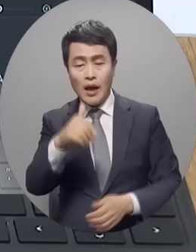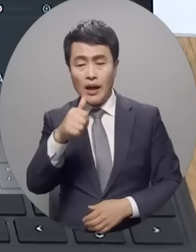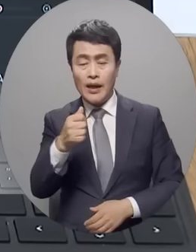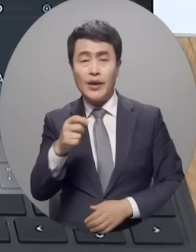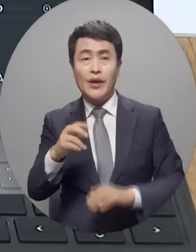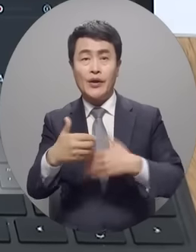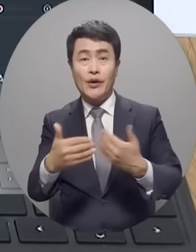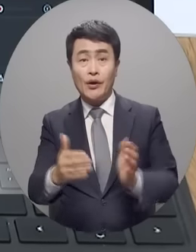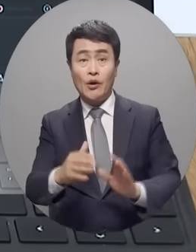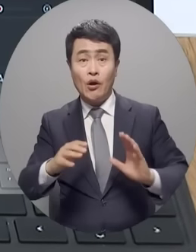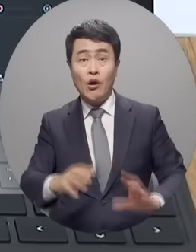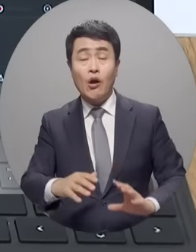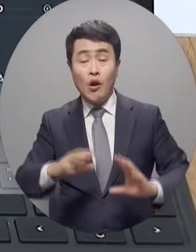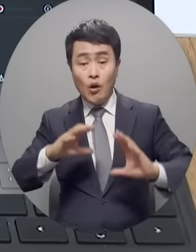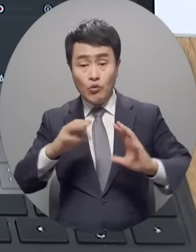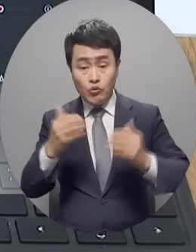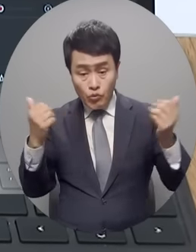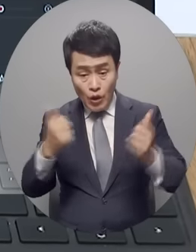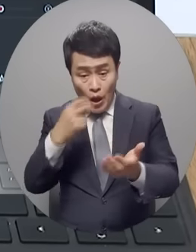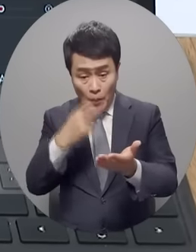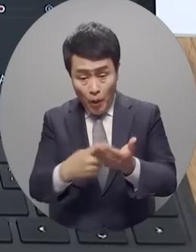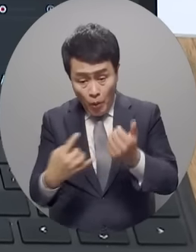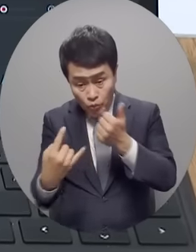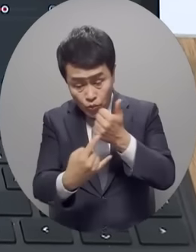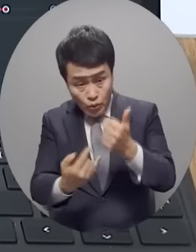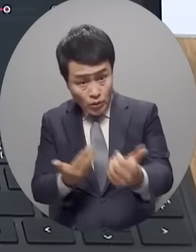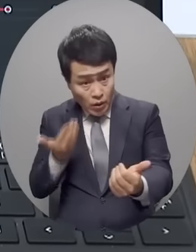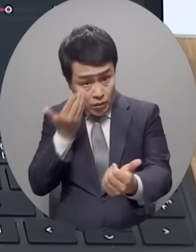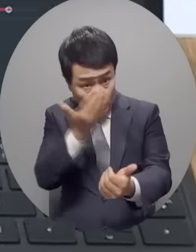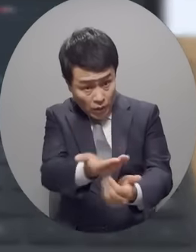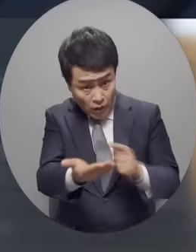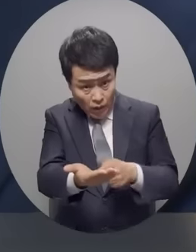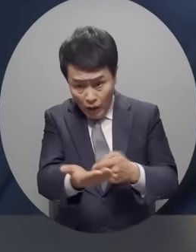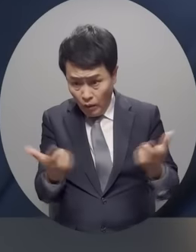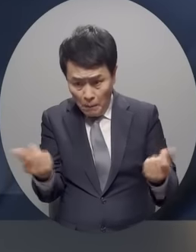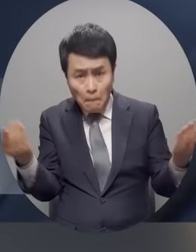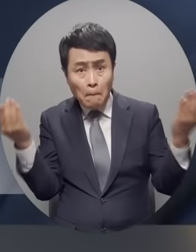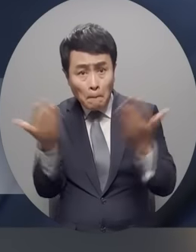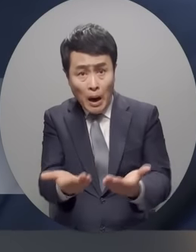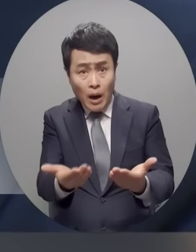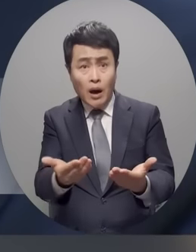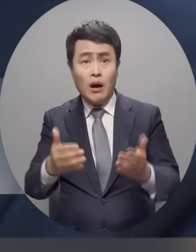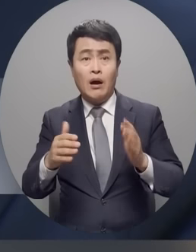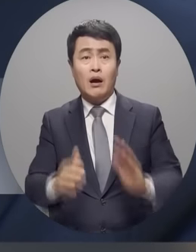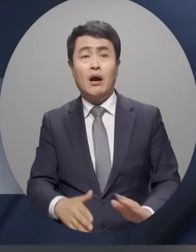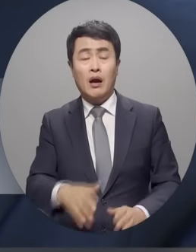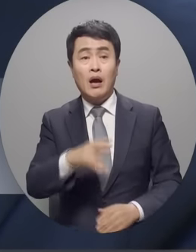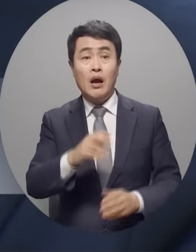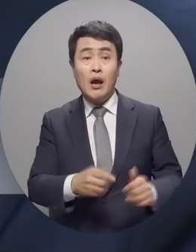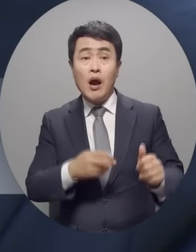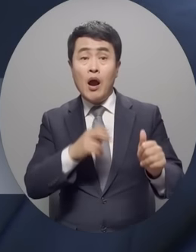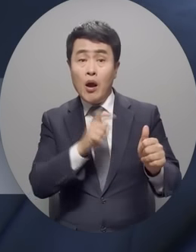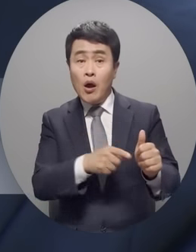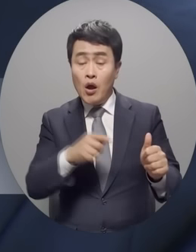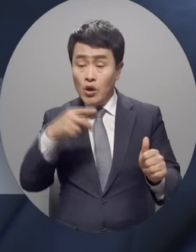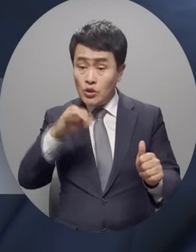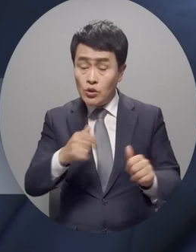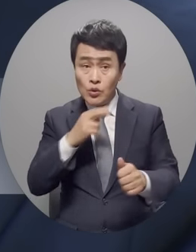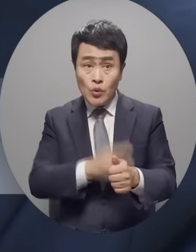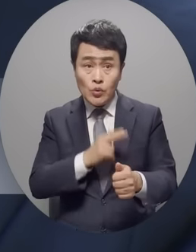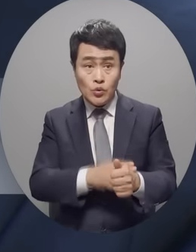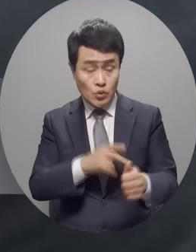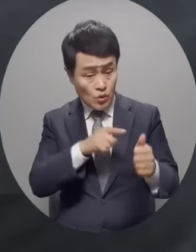국회 법제사법위원회에 제출한 보고서와 정확히 일치합니다. 신 전 교수는 명태균, 강혜경 씨 모두 만난 적이